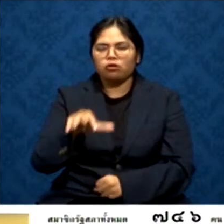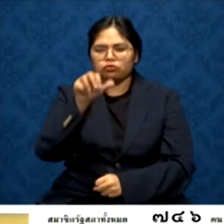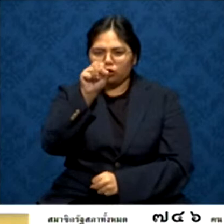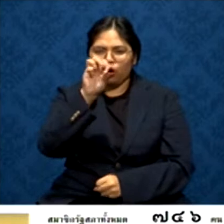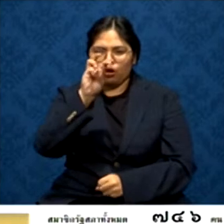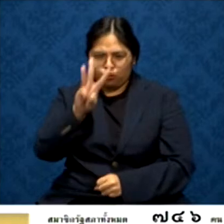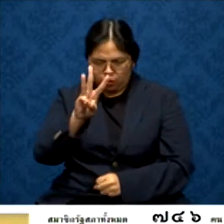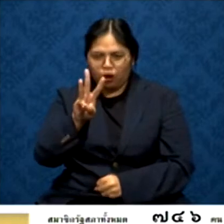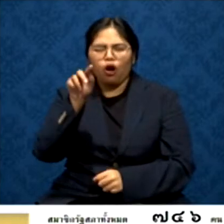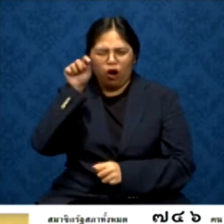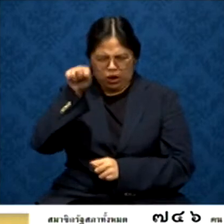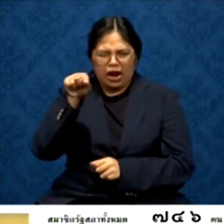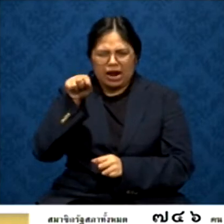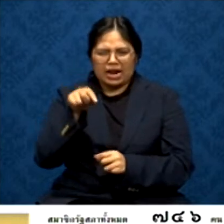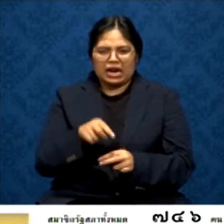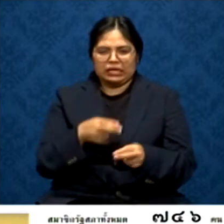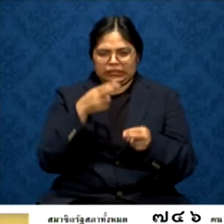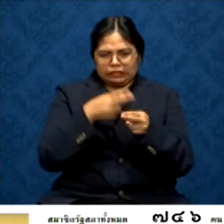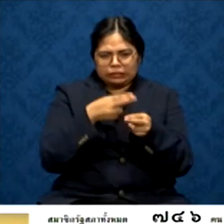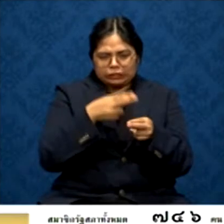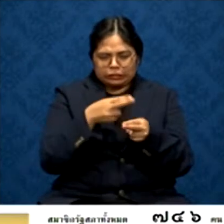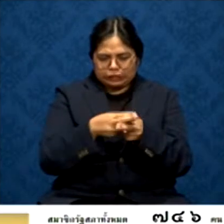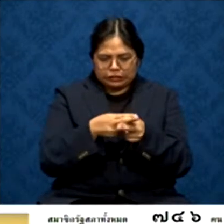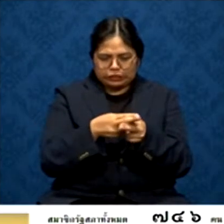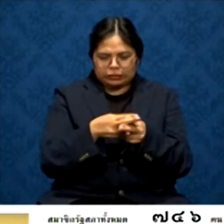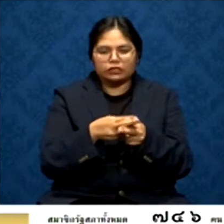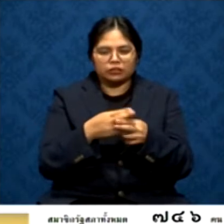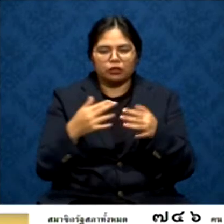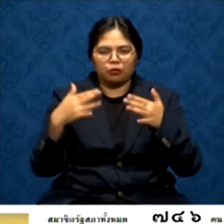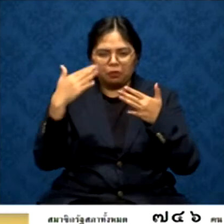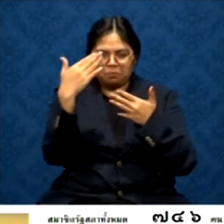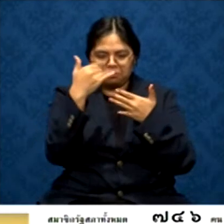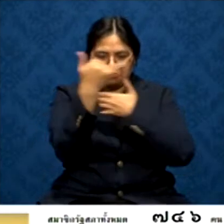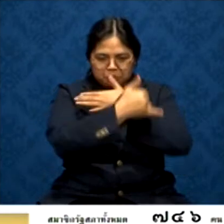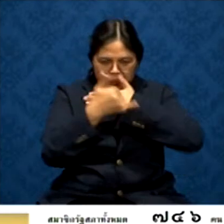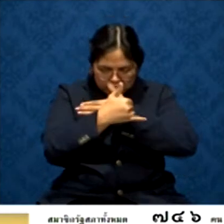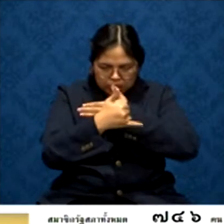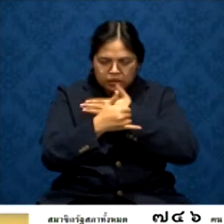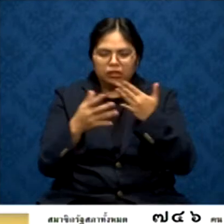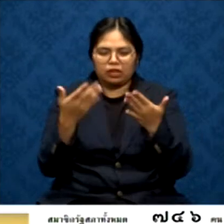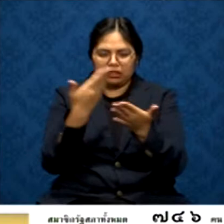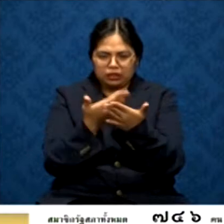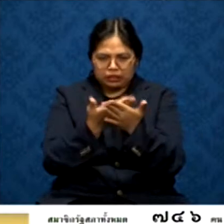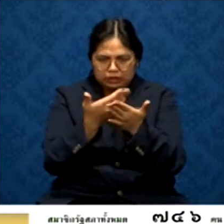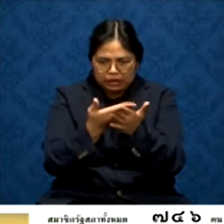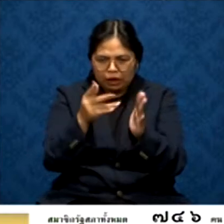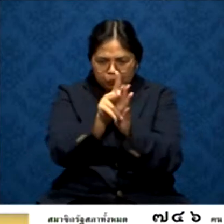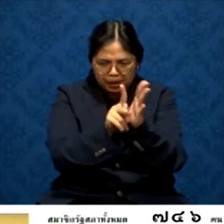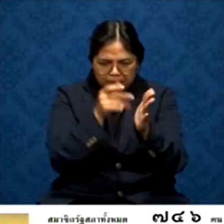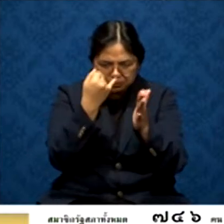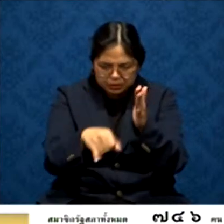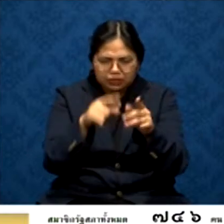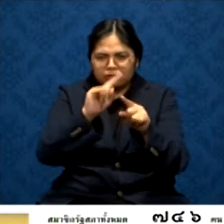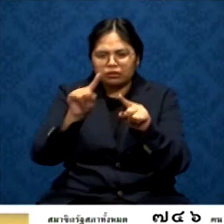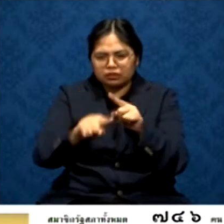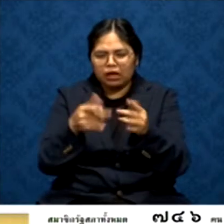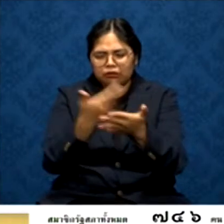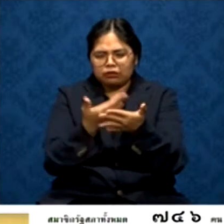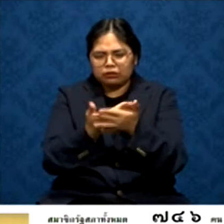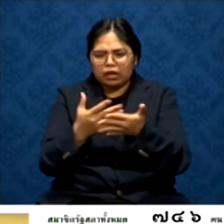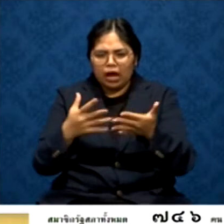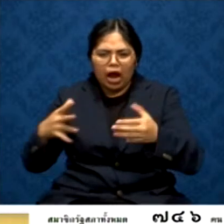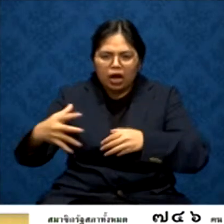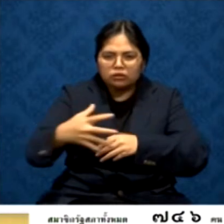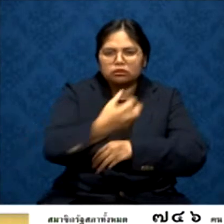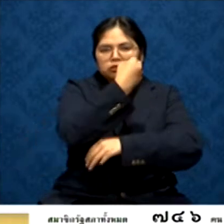นนี้ถูกแจ้งข้อกล่าวหาอาชญากรรมข้ามชาติและฟอกเงินดังนั้นปปง.จะต้องยึดอายัดทรัพย์สินทั้งหมดของท